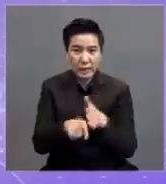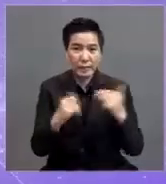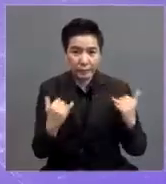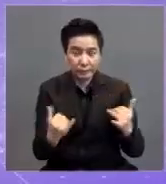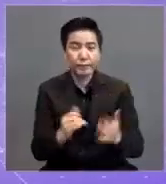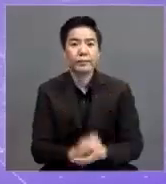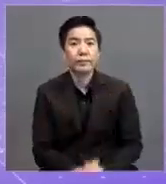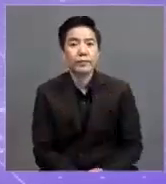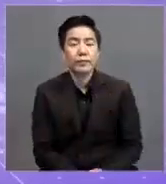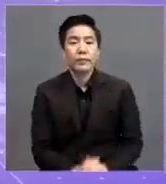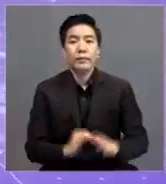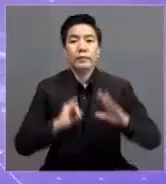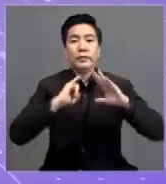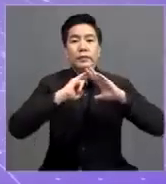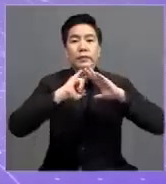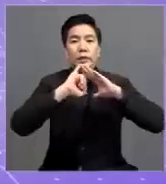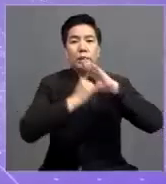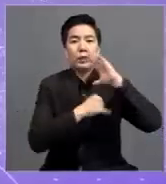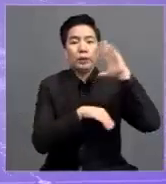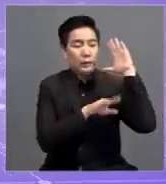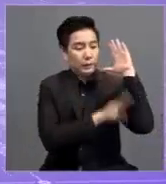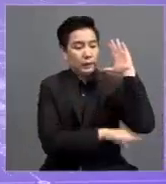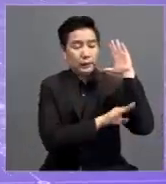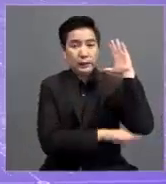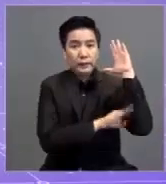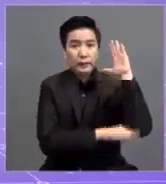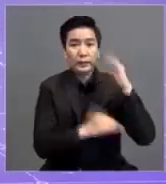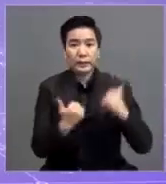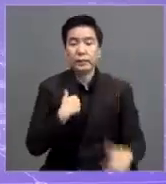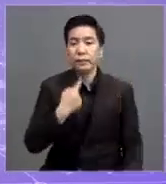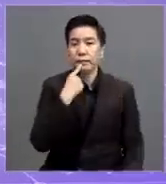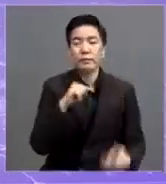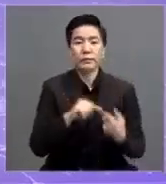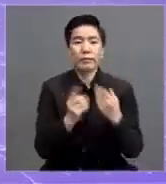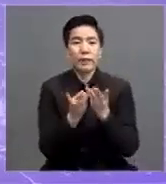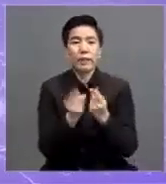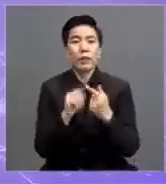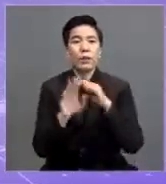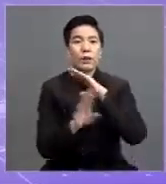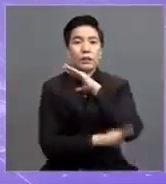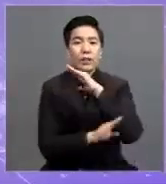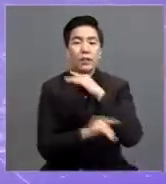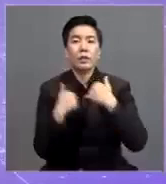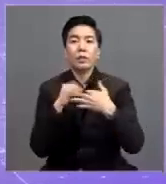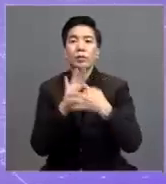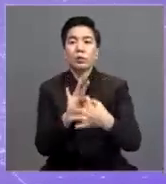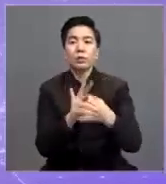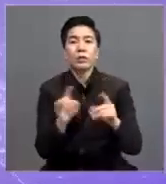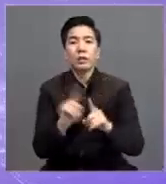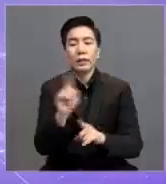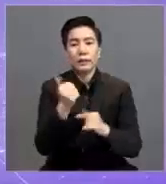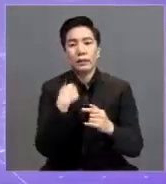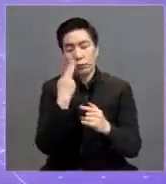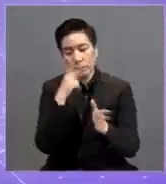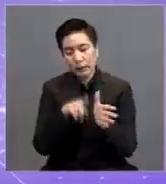คนี้ให้ได้มากที่สุดนะครับหลายจังหวัดนะครับในพื้นที่ภาคใต้อย่างที่รายงานไปเมื่อสักครู่ว่าตัวเลขของภาคใต้หลายจังหวัดที่น่าเป็นห่วง